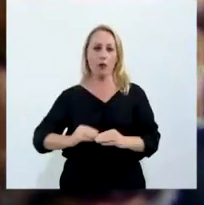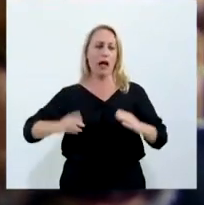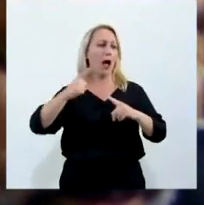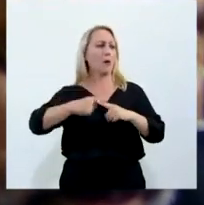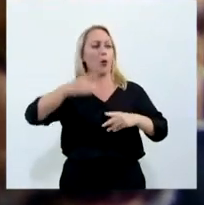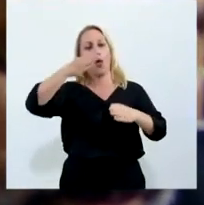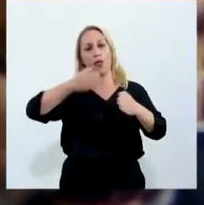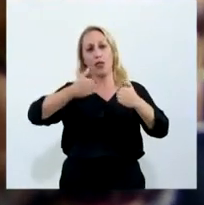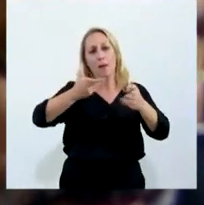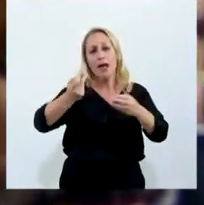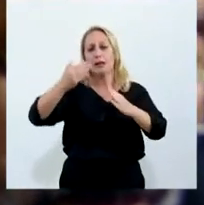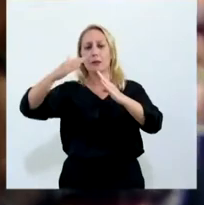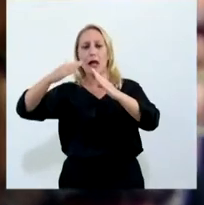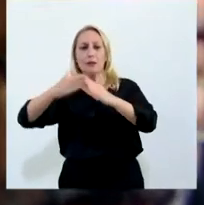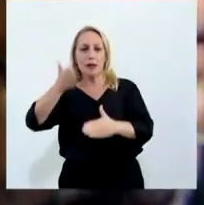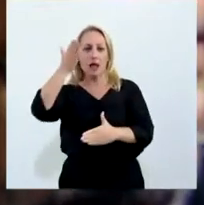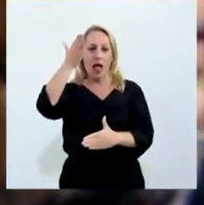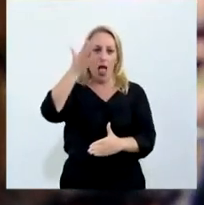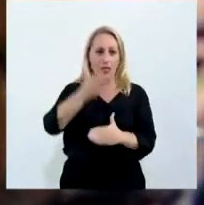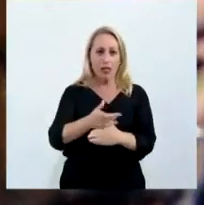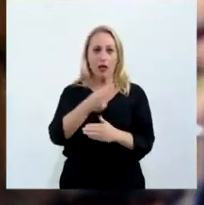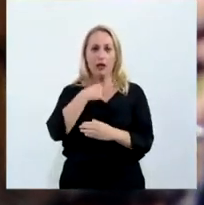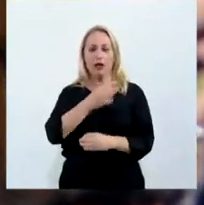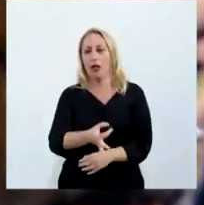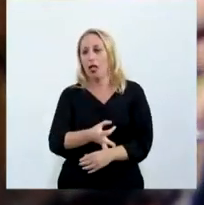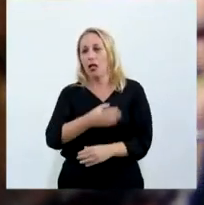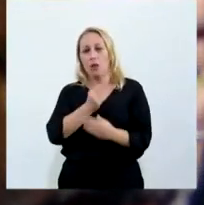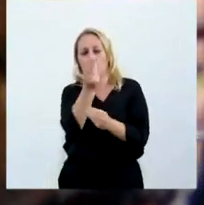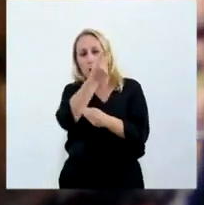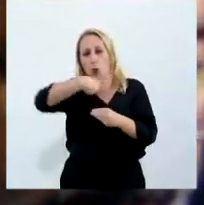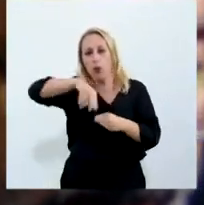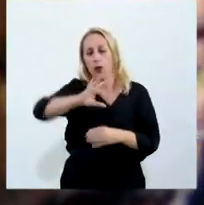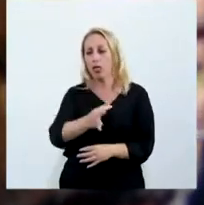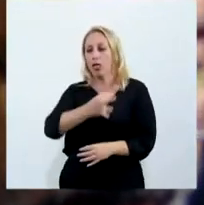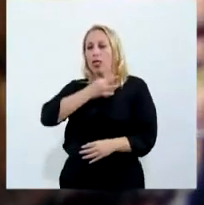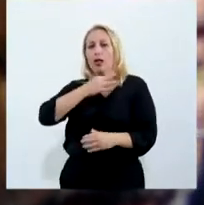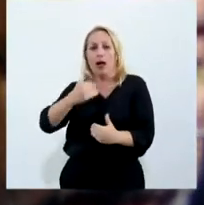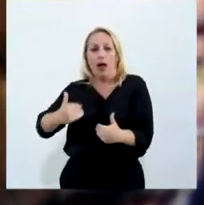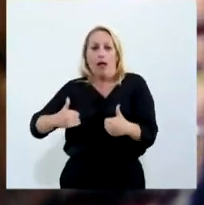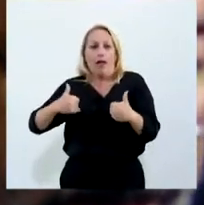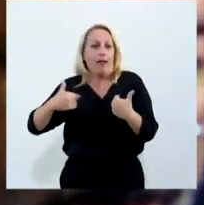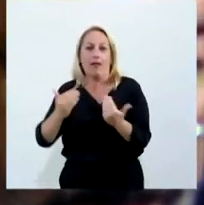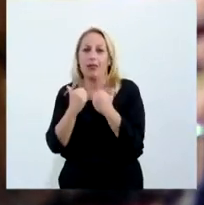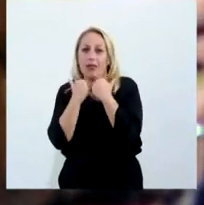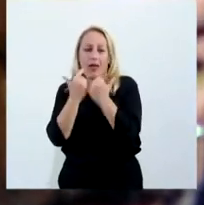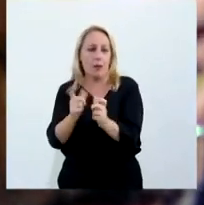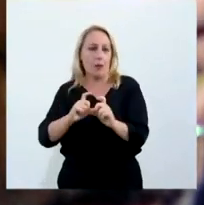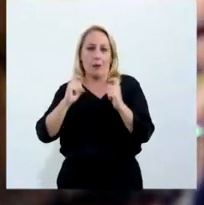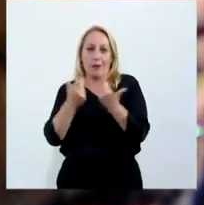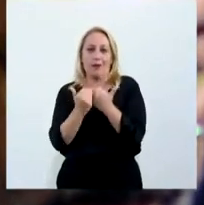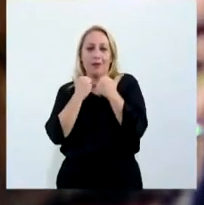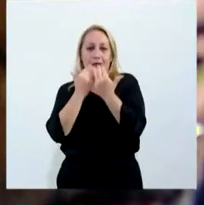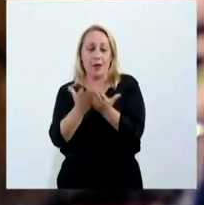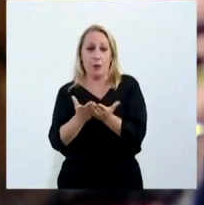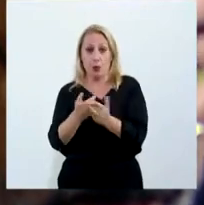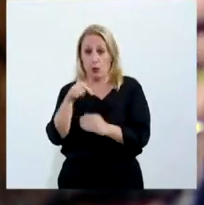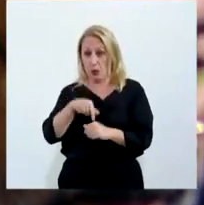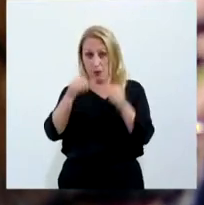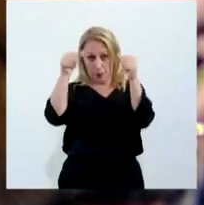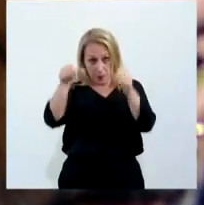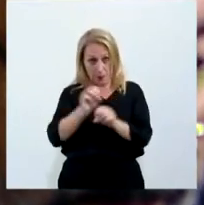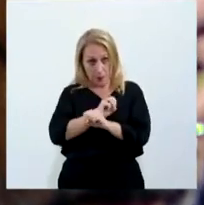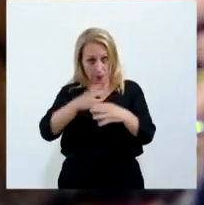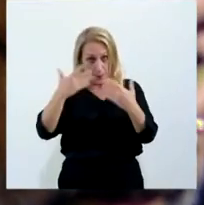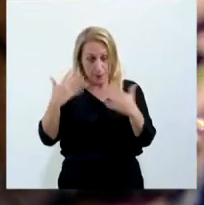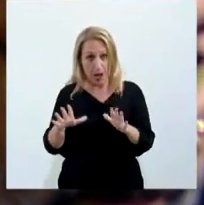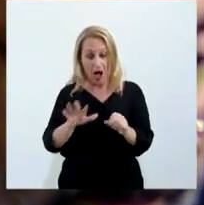και δυσκολεύοντας νέους ανθρώπους και οικογένειες να στεγαστούν. Αρκούν τα όσα έχετε εξαγγείλει μέχρι σήμερα, γιατί αυτό